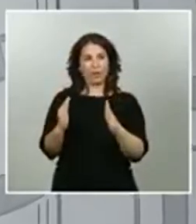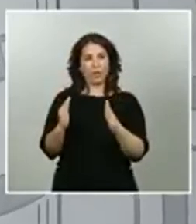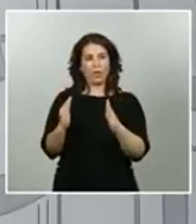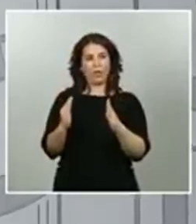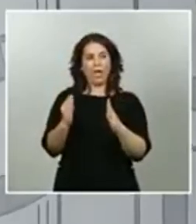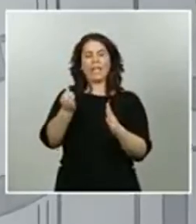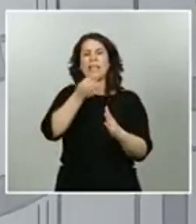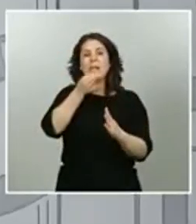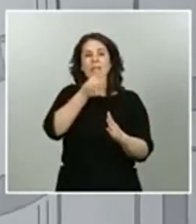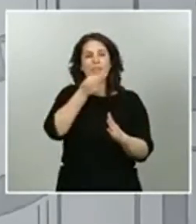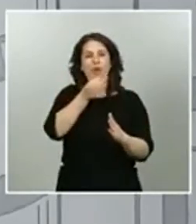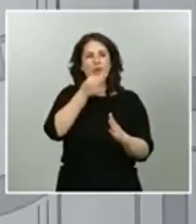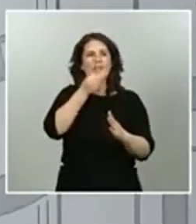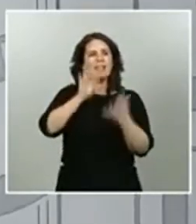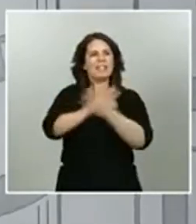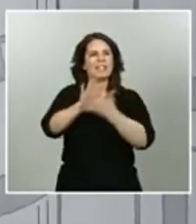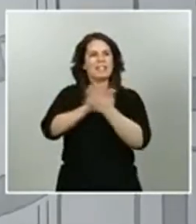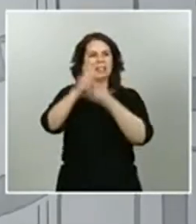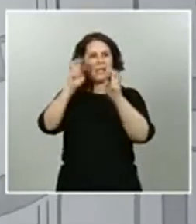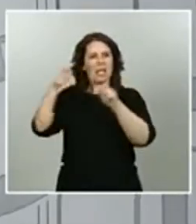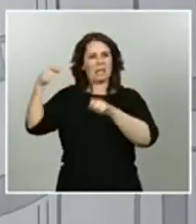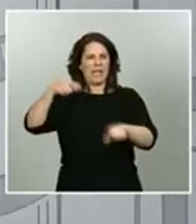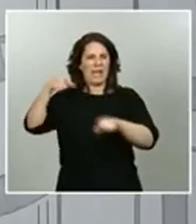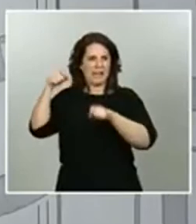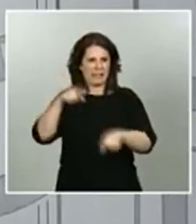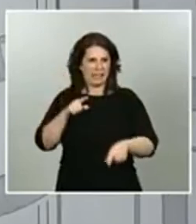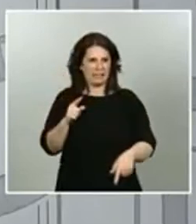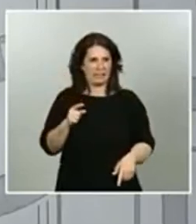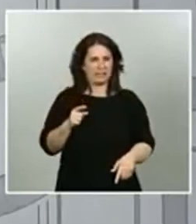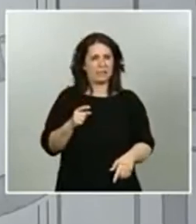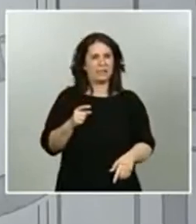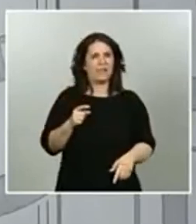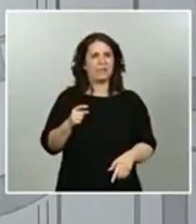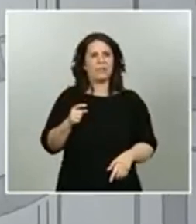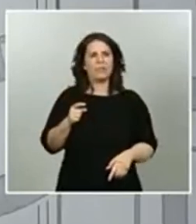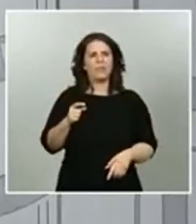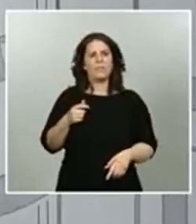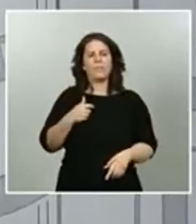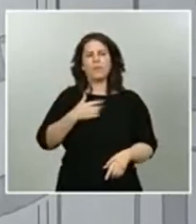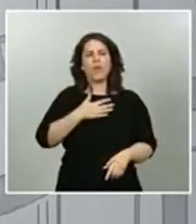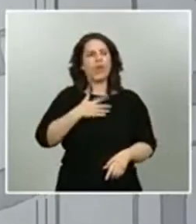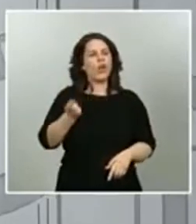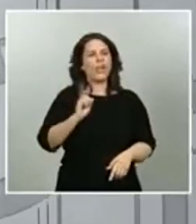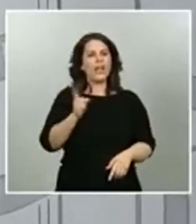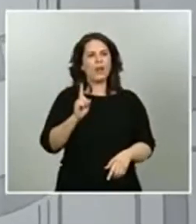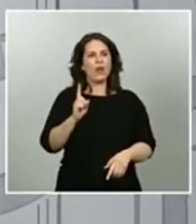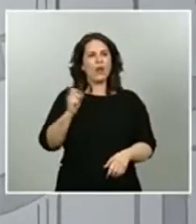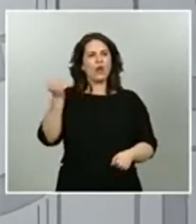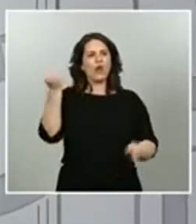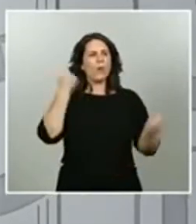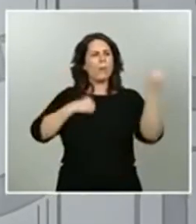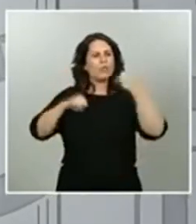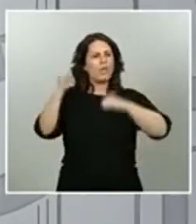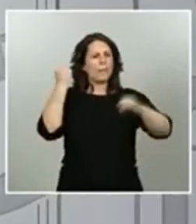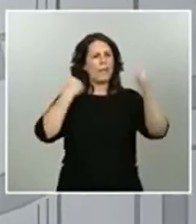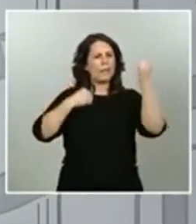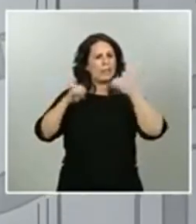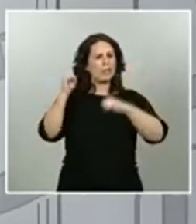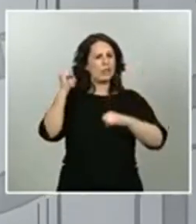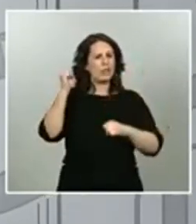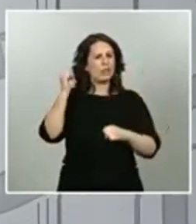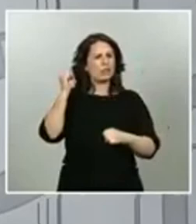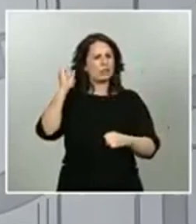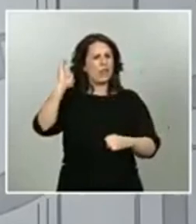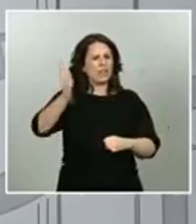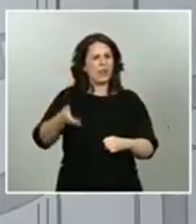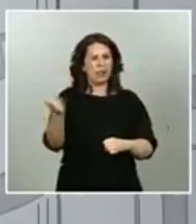comportamenti penalmente rilevanti, quindi rispetto al passato abbiamo dato un segnale diverso, e cioè